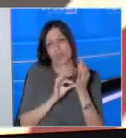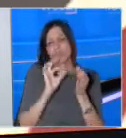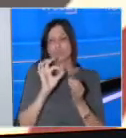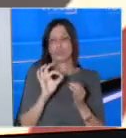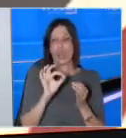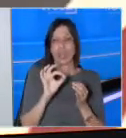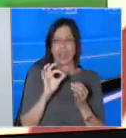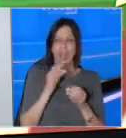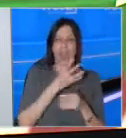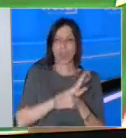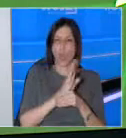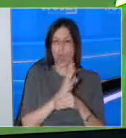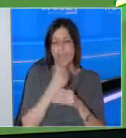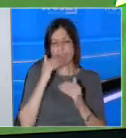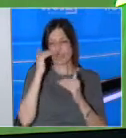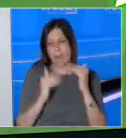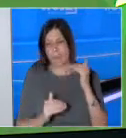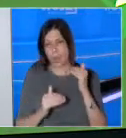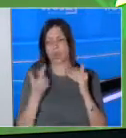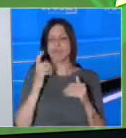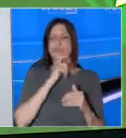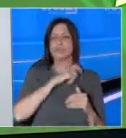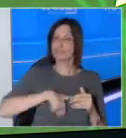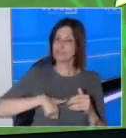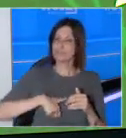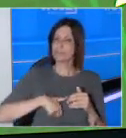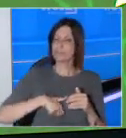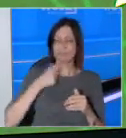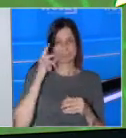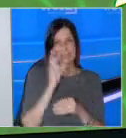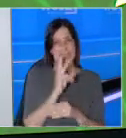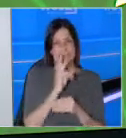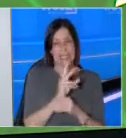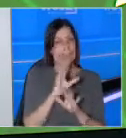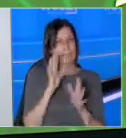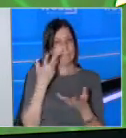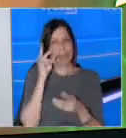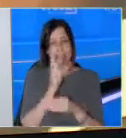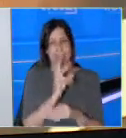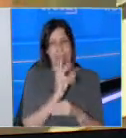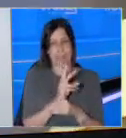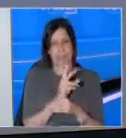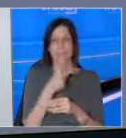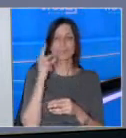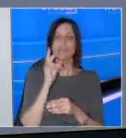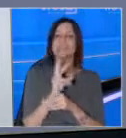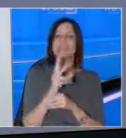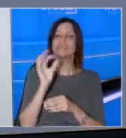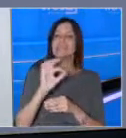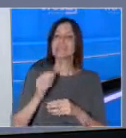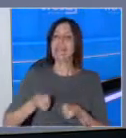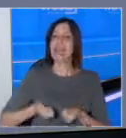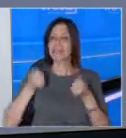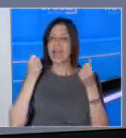באמת נמוכים. ברשויות המקומיות, נאמר, מזהירים. ממה הם מזהירים? הם מזהירים ממשרד החינוך, לא